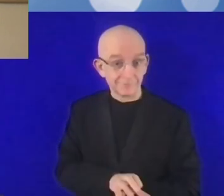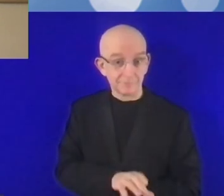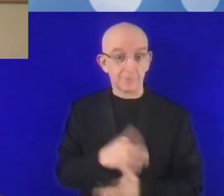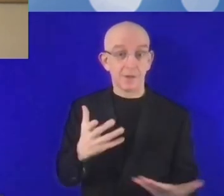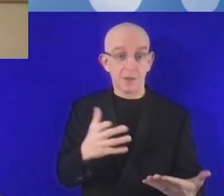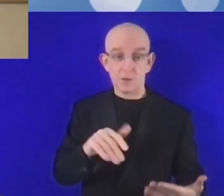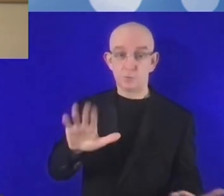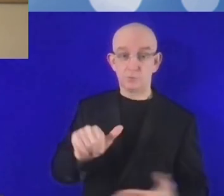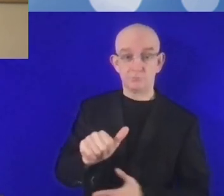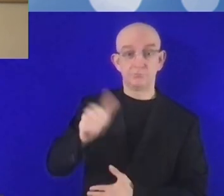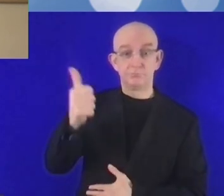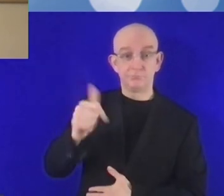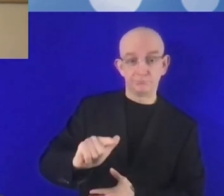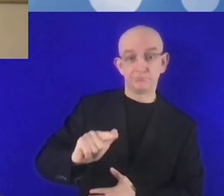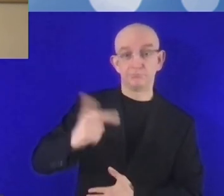作。